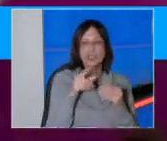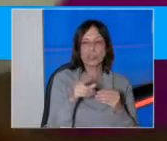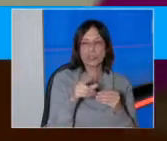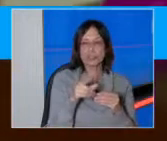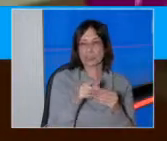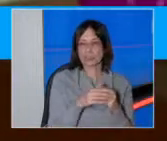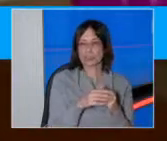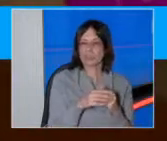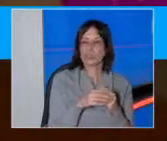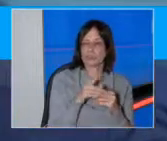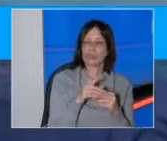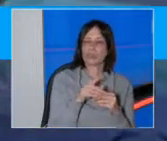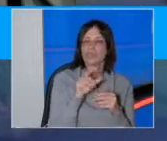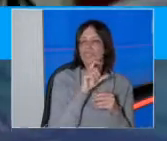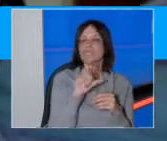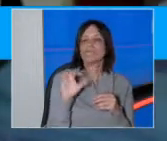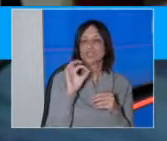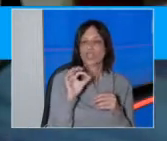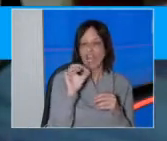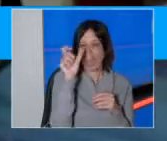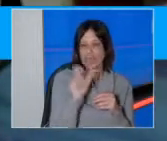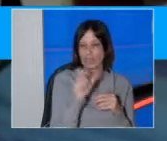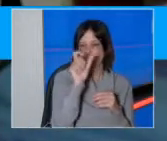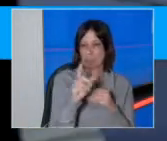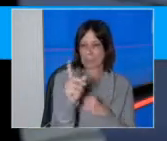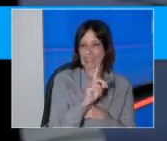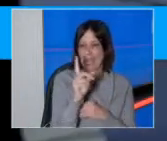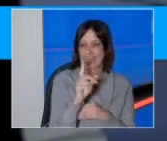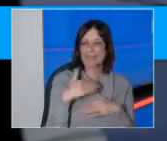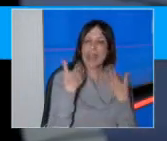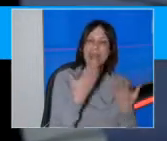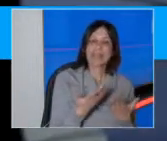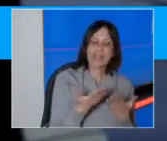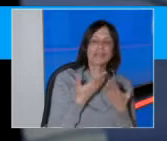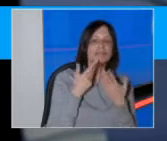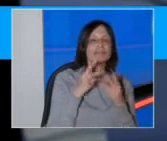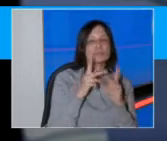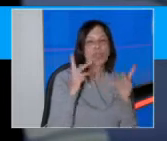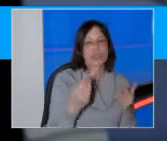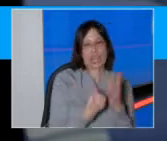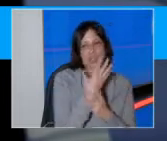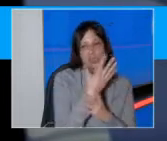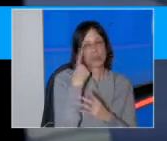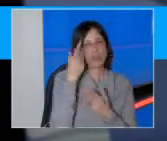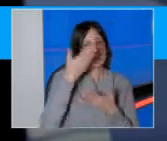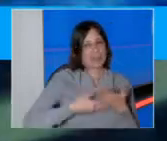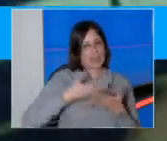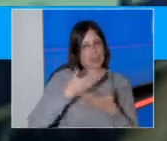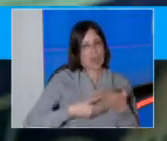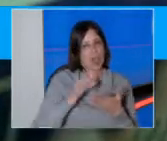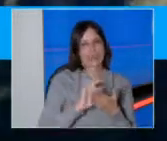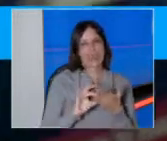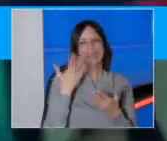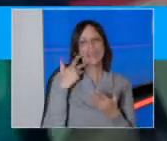הפללת הצרכנים, ובמקביל לתת מענים לשיקום. אנחנו יודעים מדוח שנכתב לפני